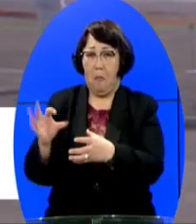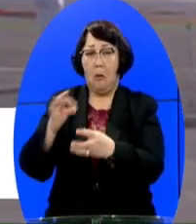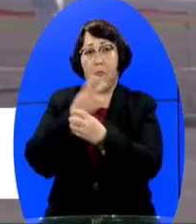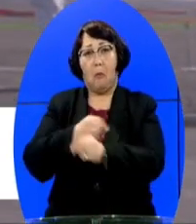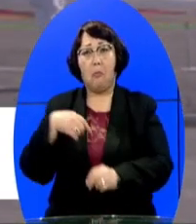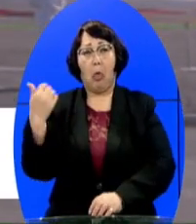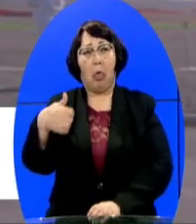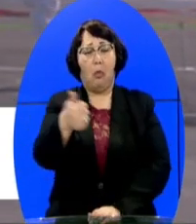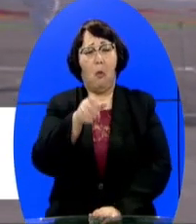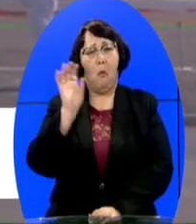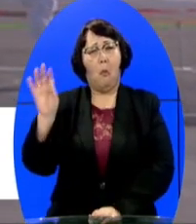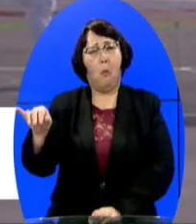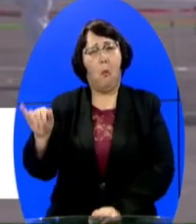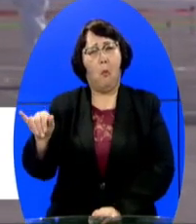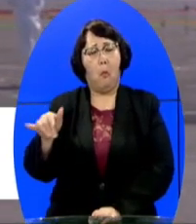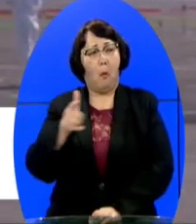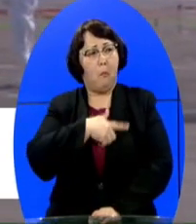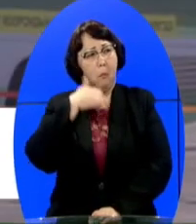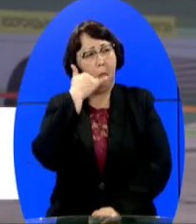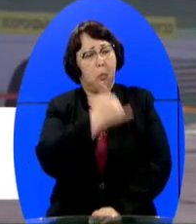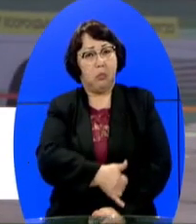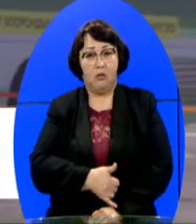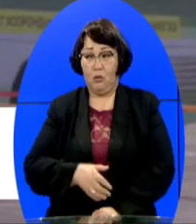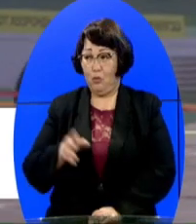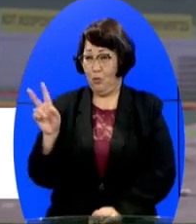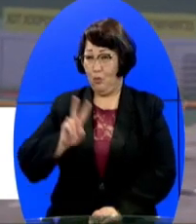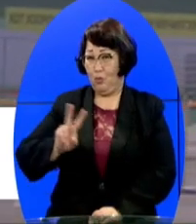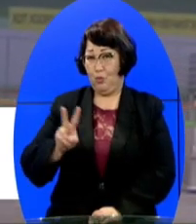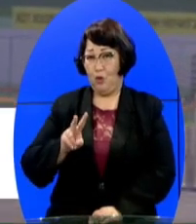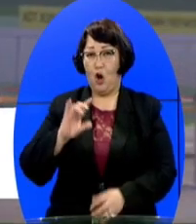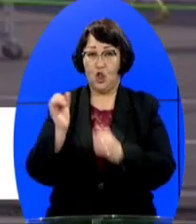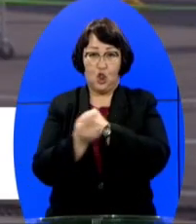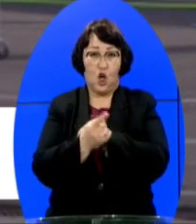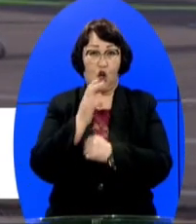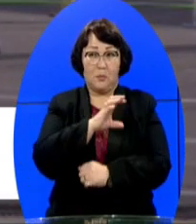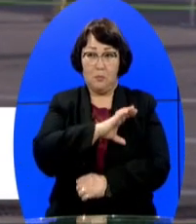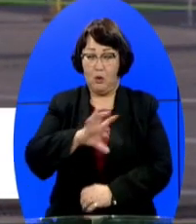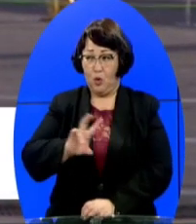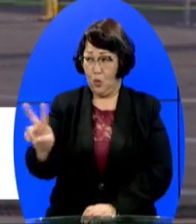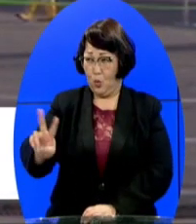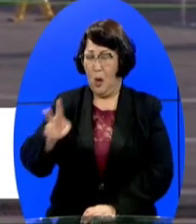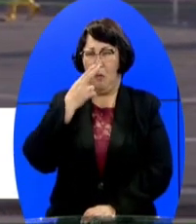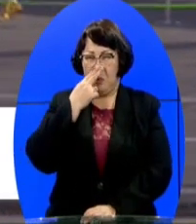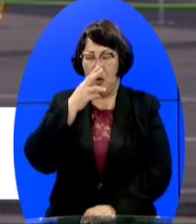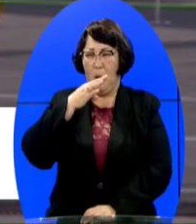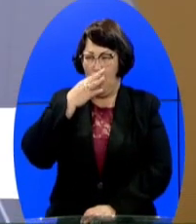байсан. Үүнийг онцгой комиссийн зүгээс нцаалаа. Хэрвээ үүнтэй адил олон нийтийг төвшөөсөн өдөө хатгсан